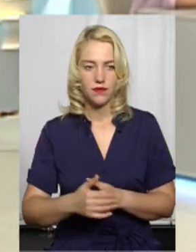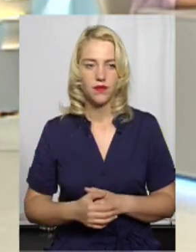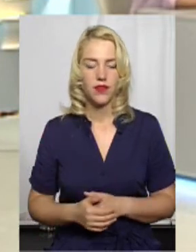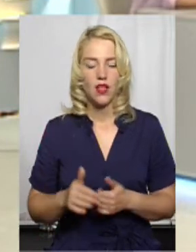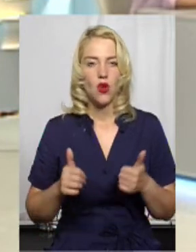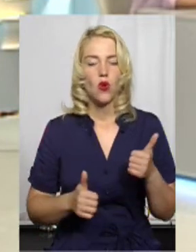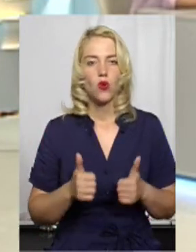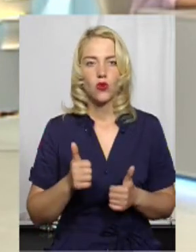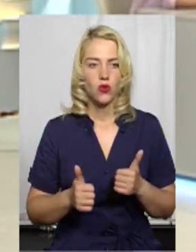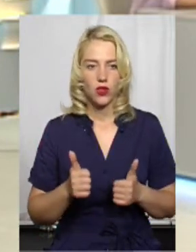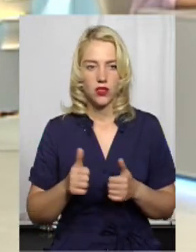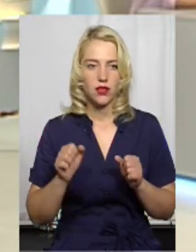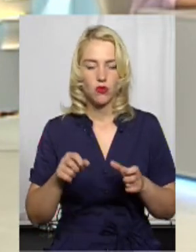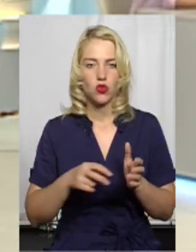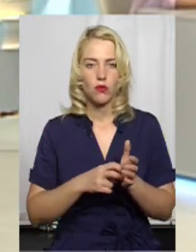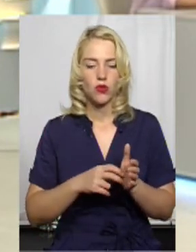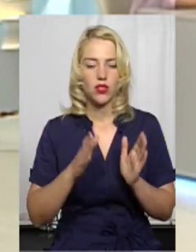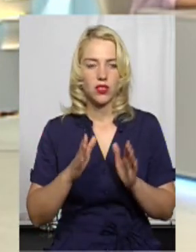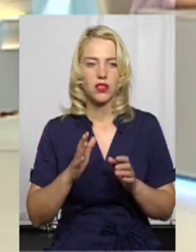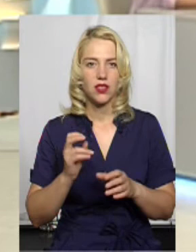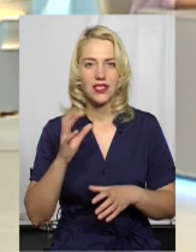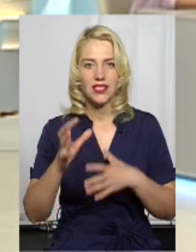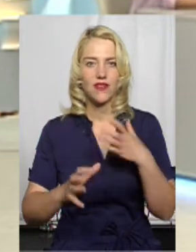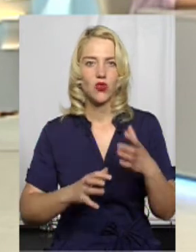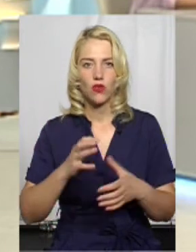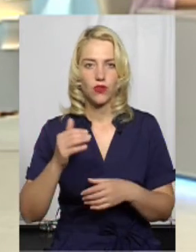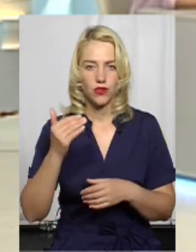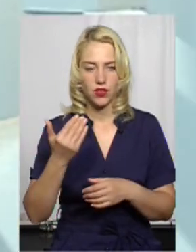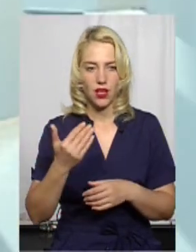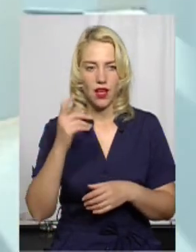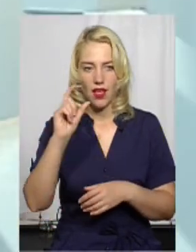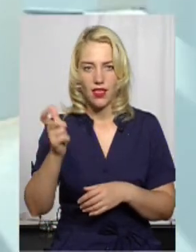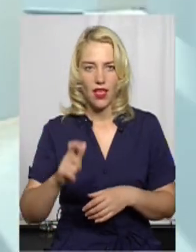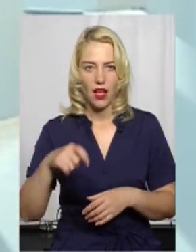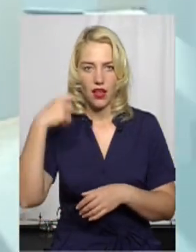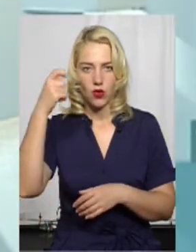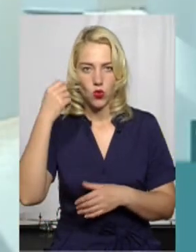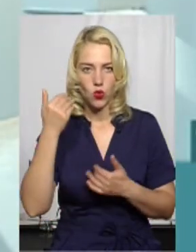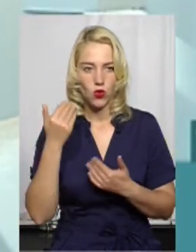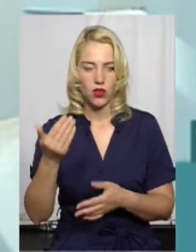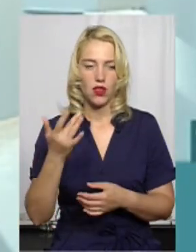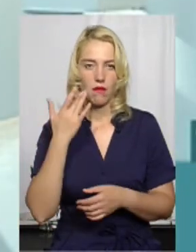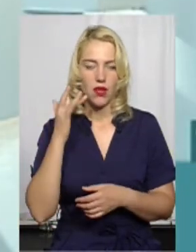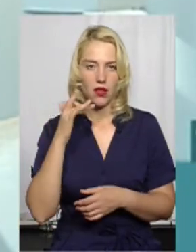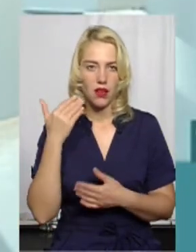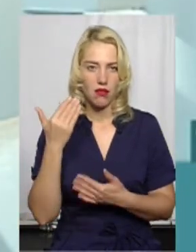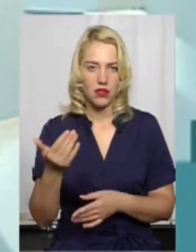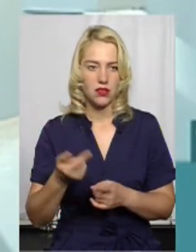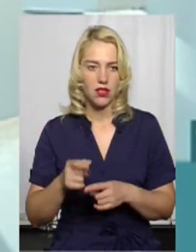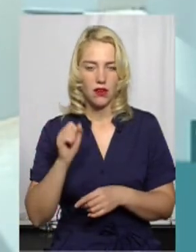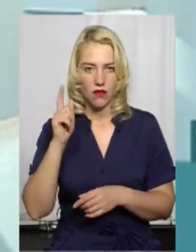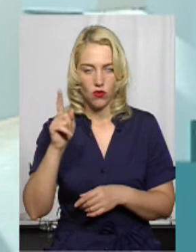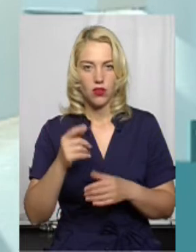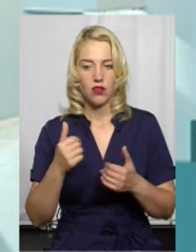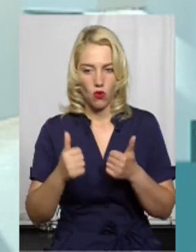Ну, конкуренції можна боятися тільки з світовими гравцями, з італійцями, з турками, американцями. Вони